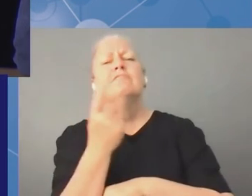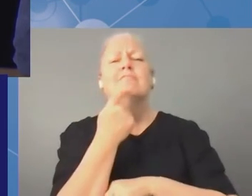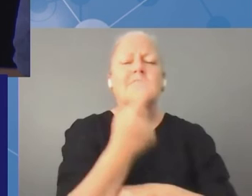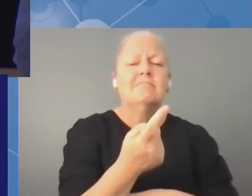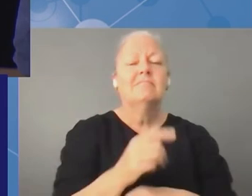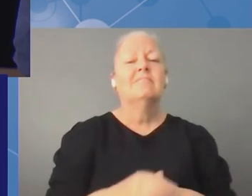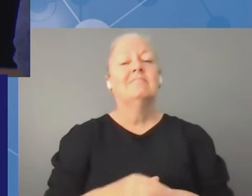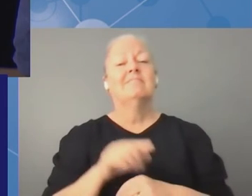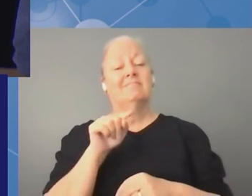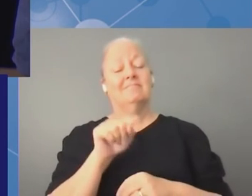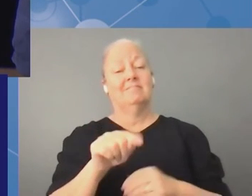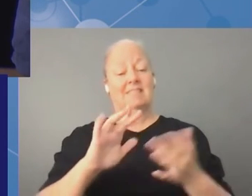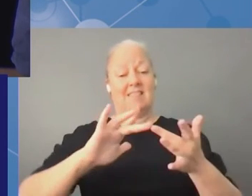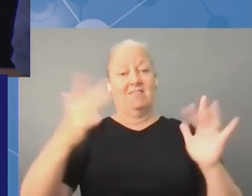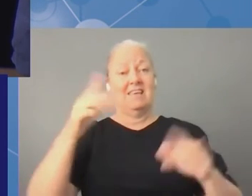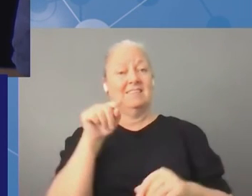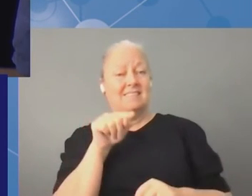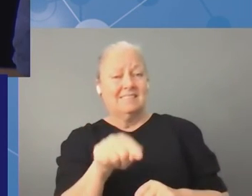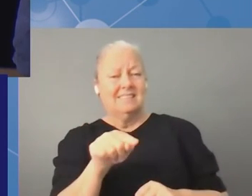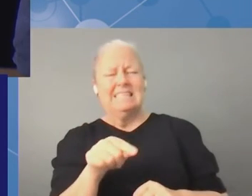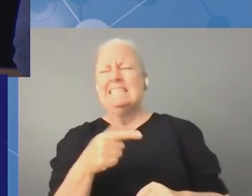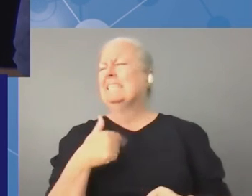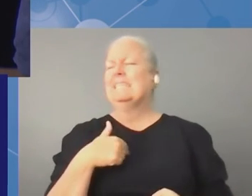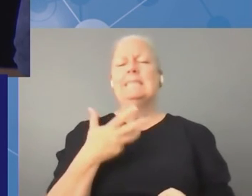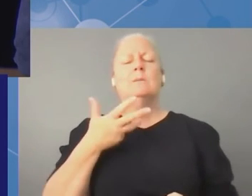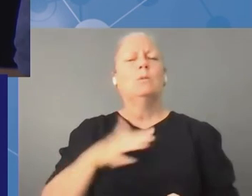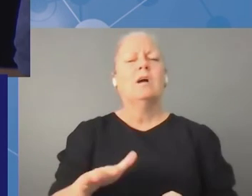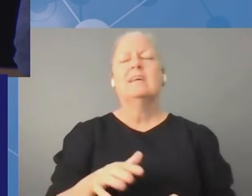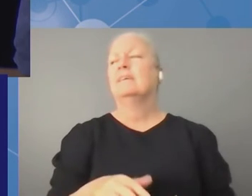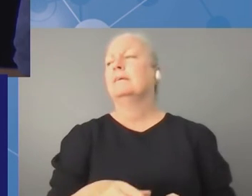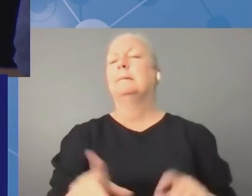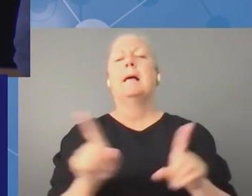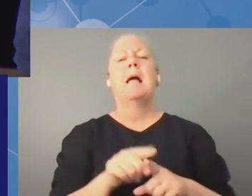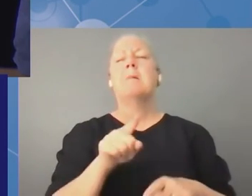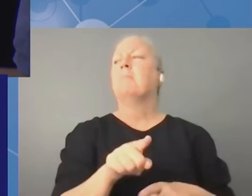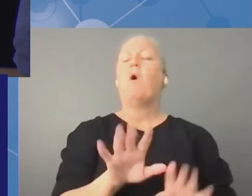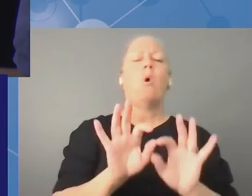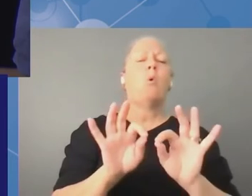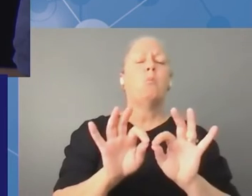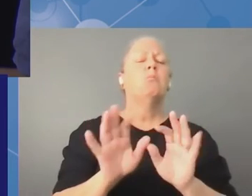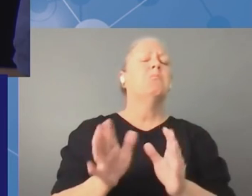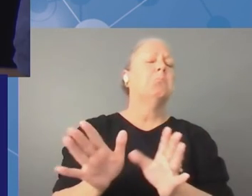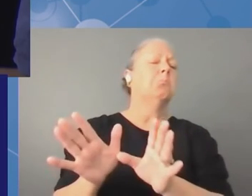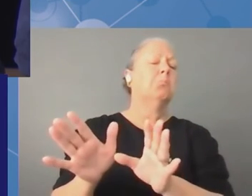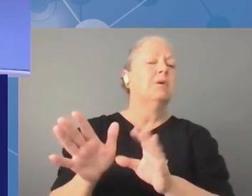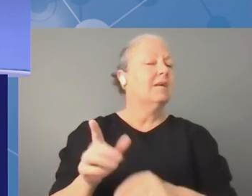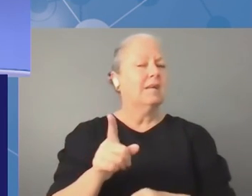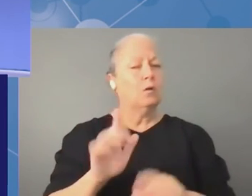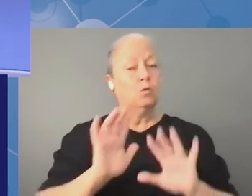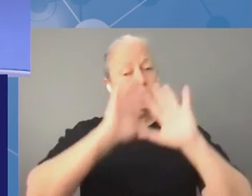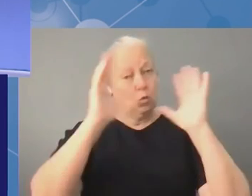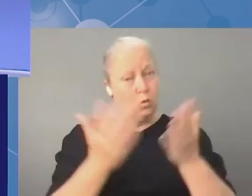благом высшего уровня. У каждого гражданина должен быть доступ к интернету, чтобы он